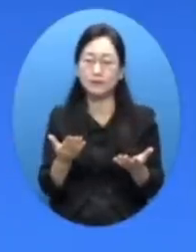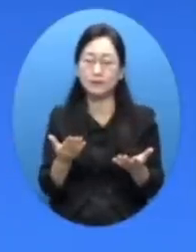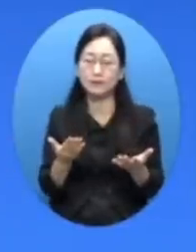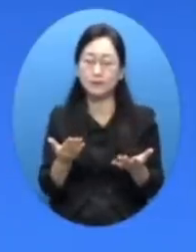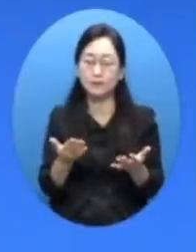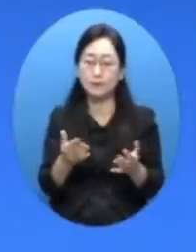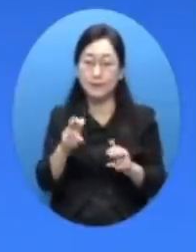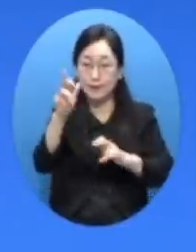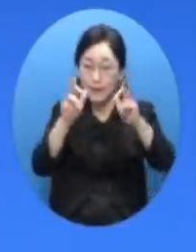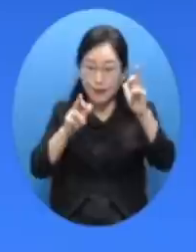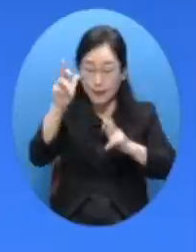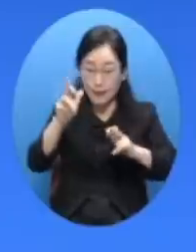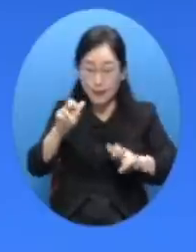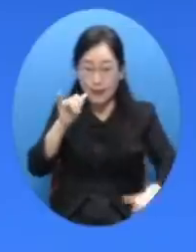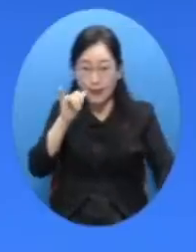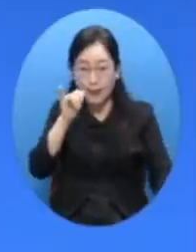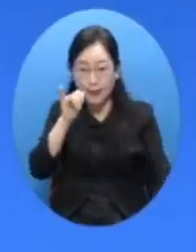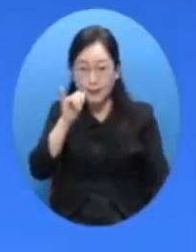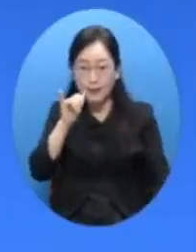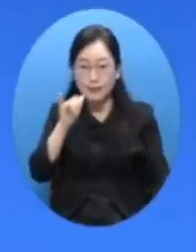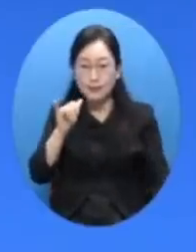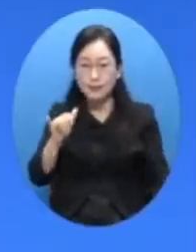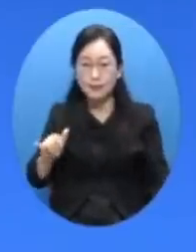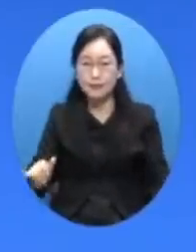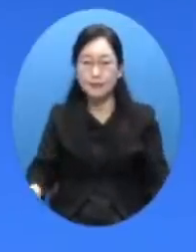게임에 빠져보기도 하고